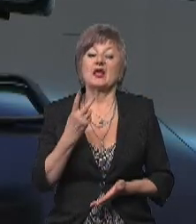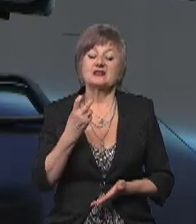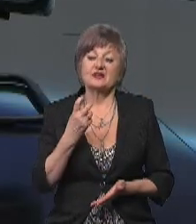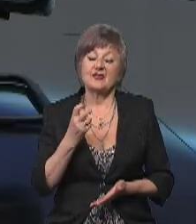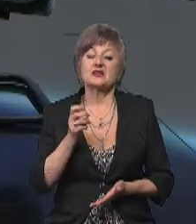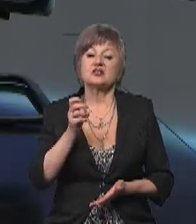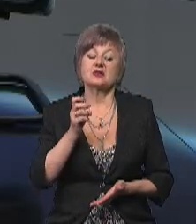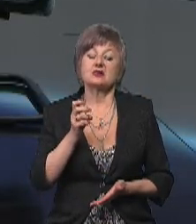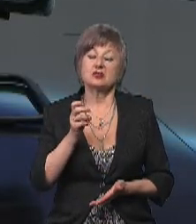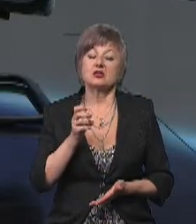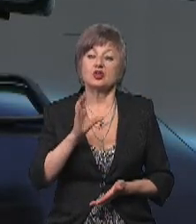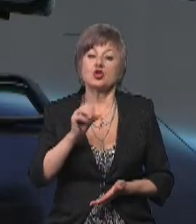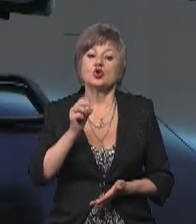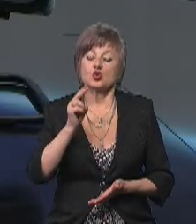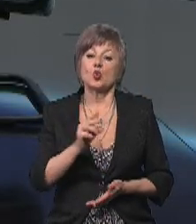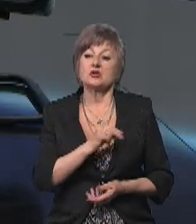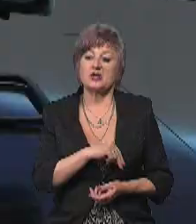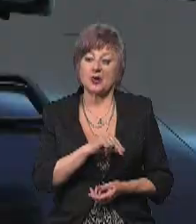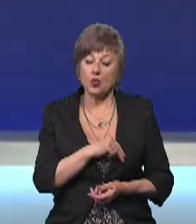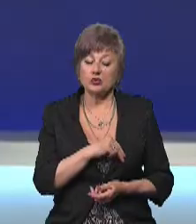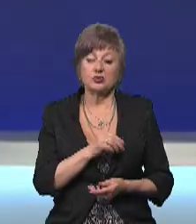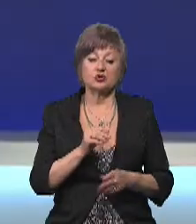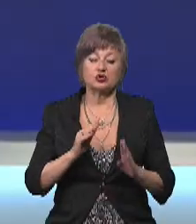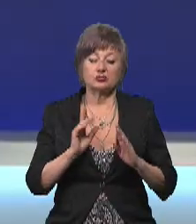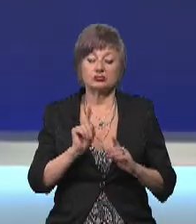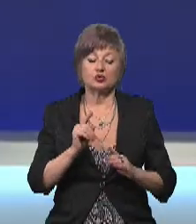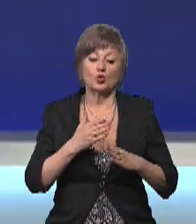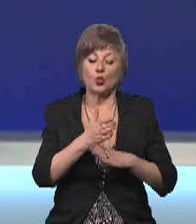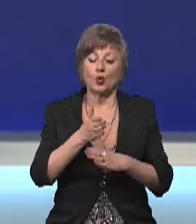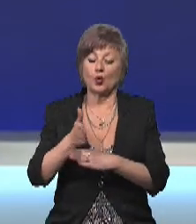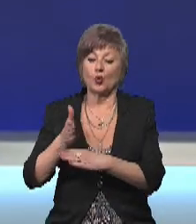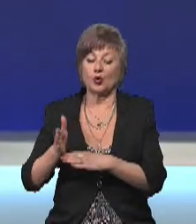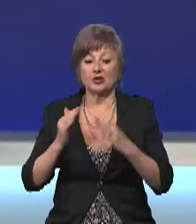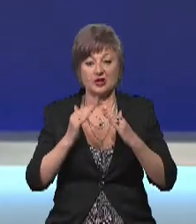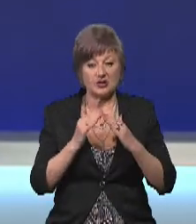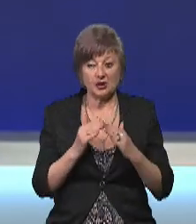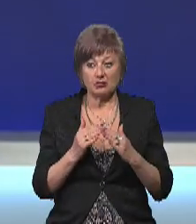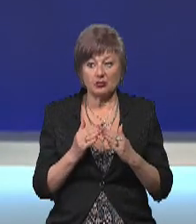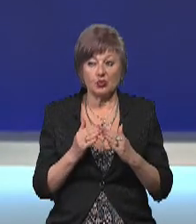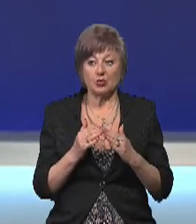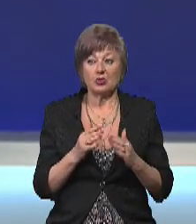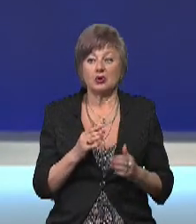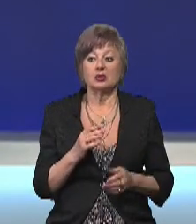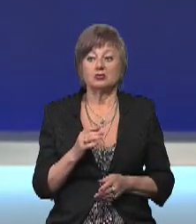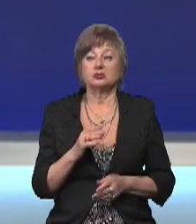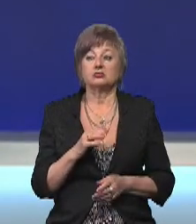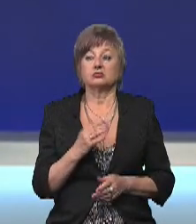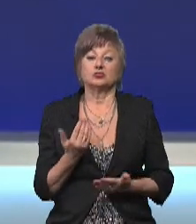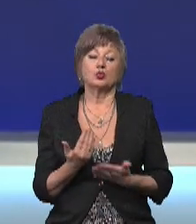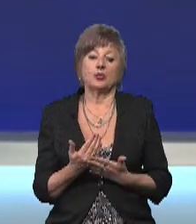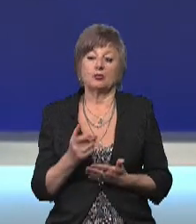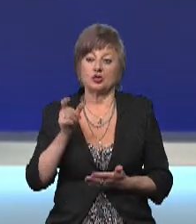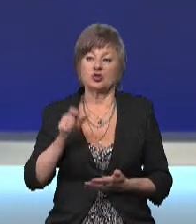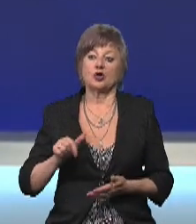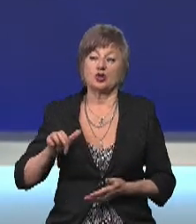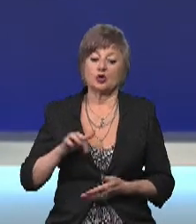робочих, які предоставляють услуги пожилим людям. І ні один із них не йде к